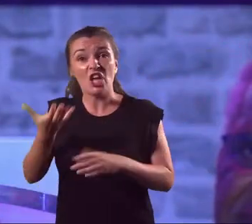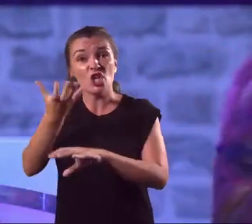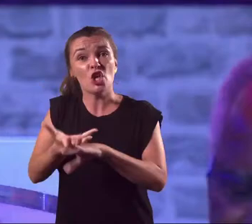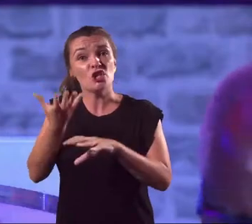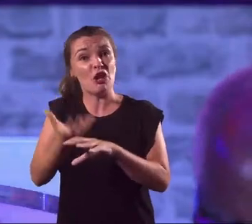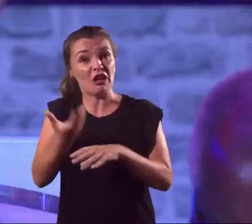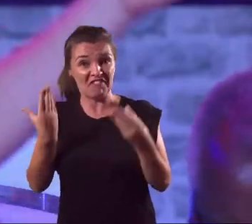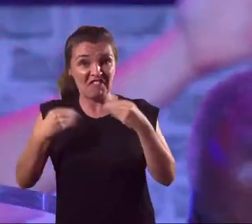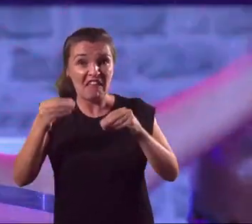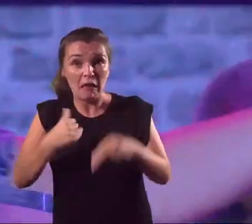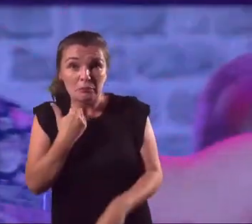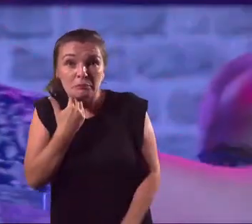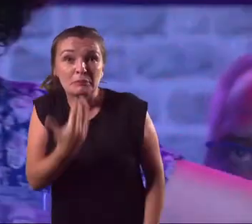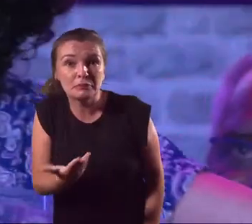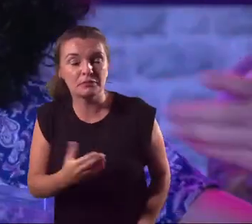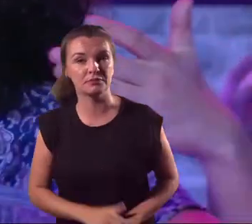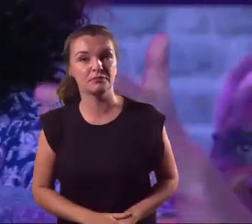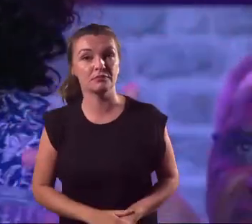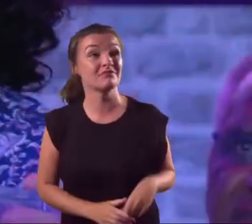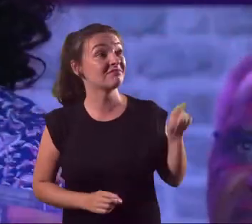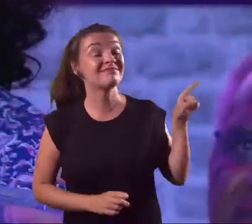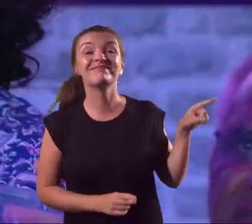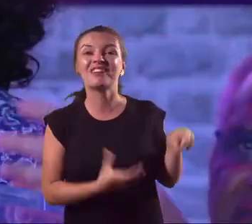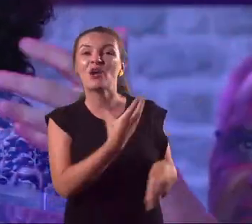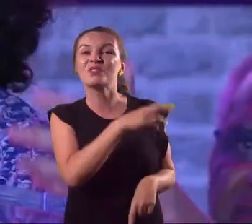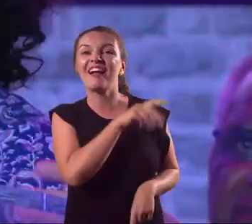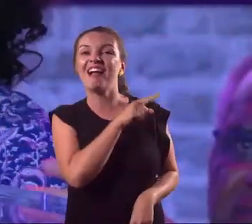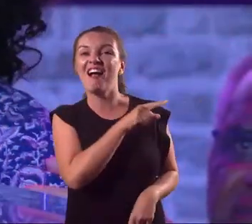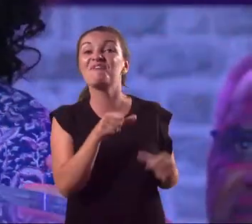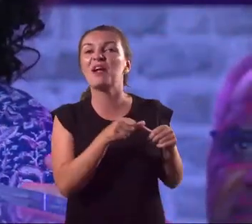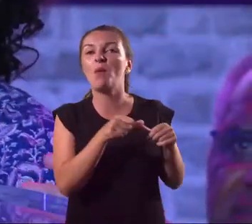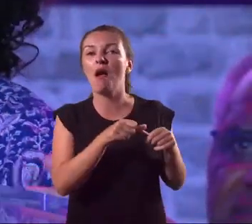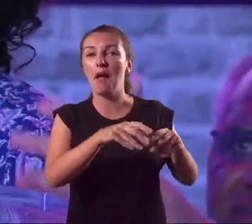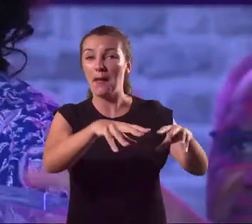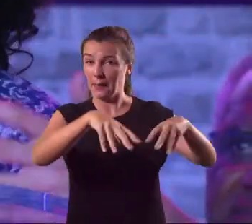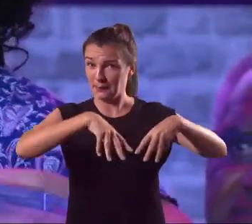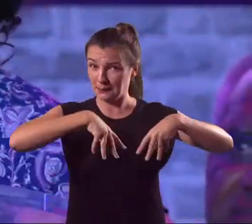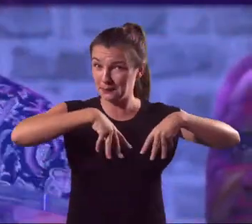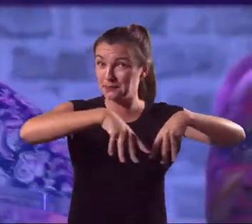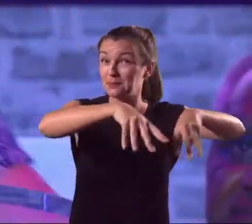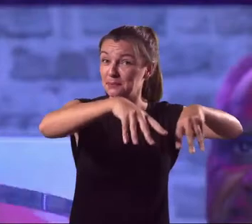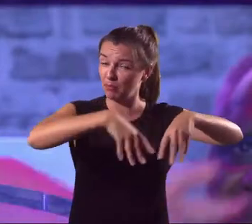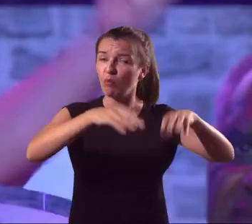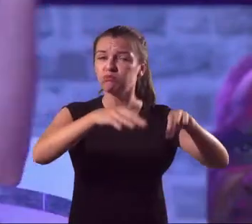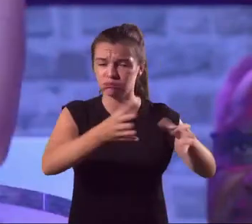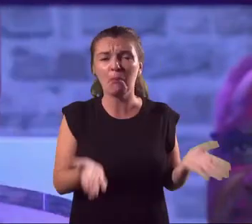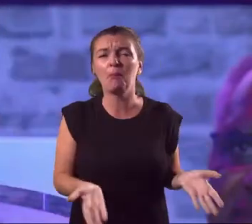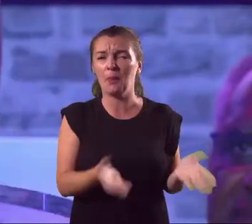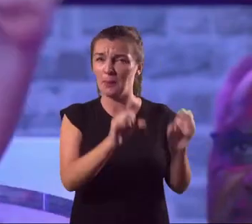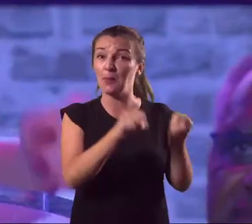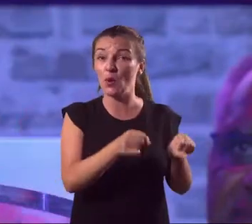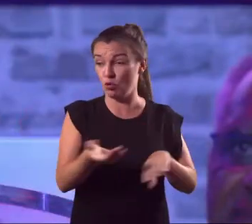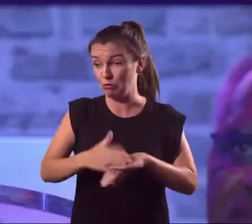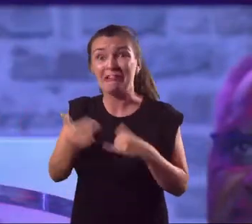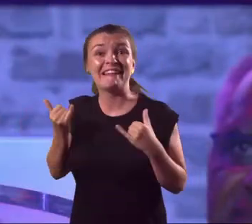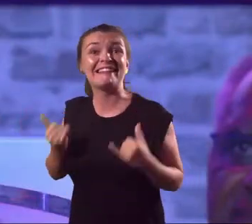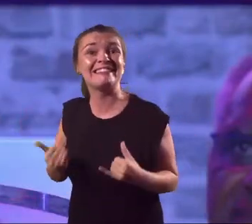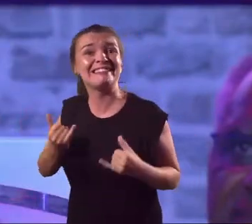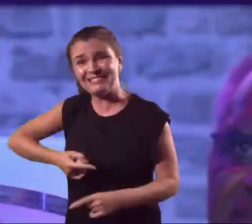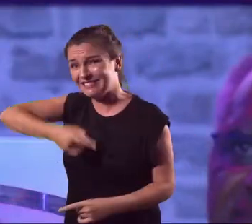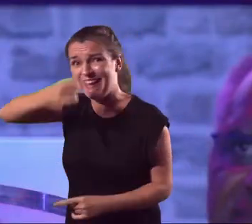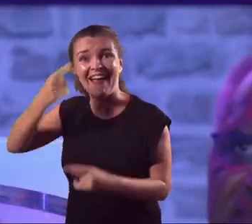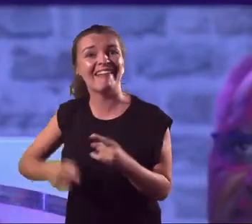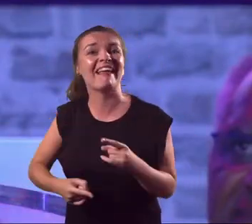cela, au Costa Rica, sont autorisés des pesticides qui sont interdits ici, à raison, sur le